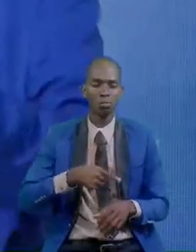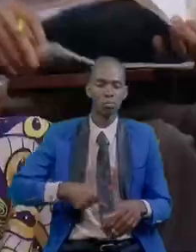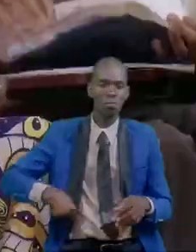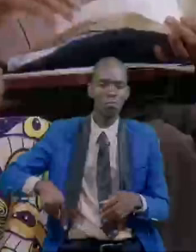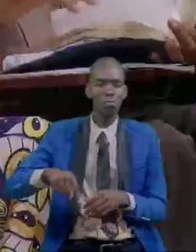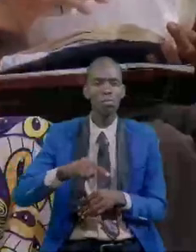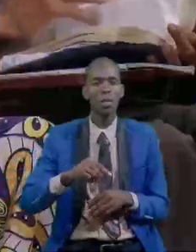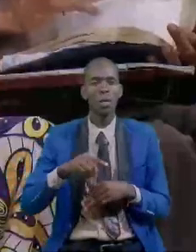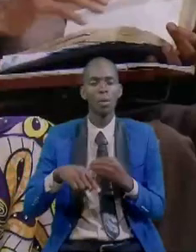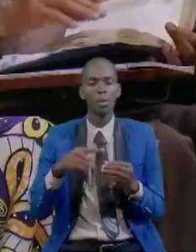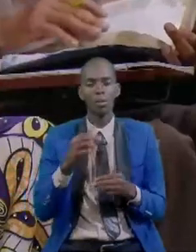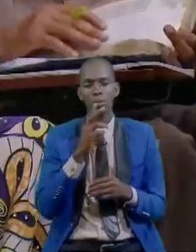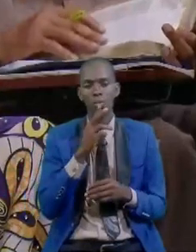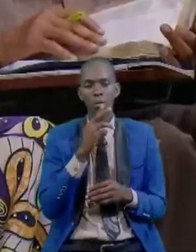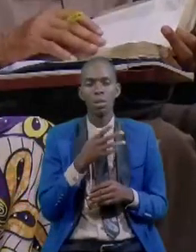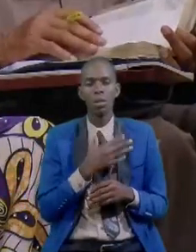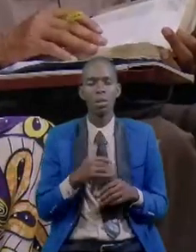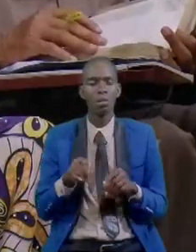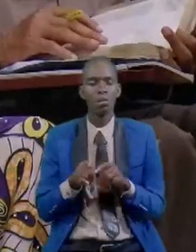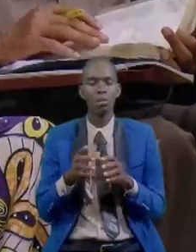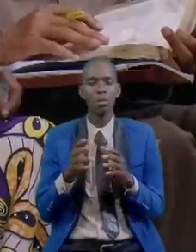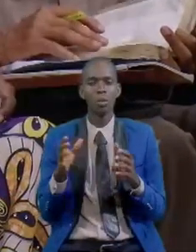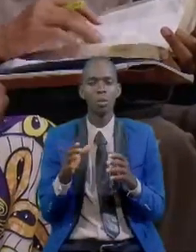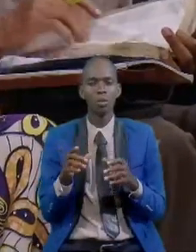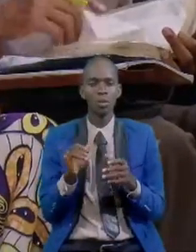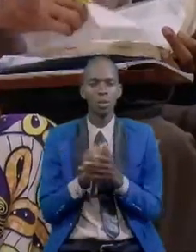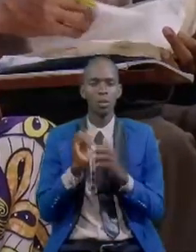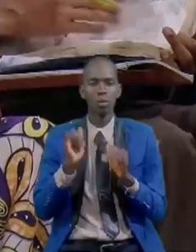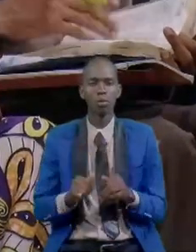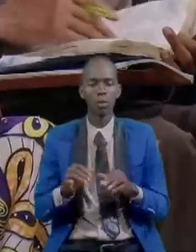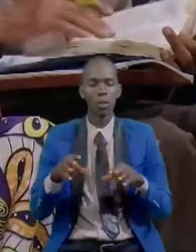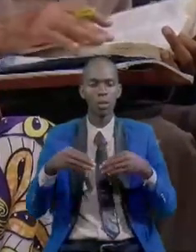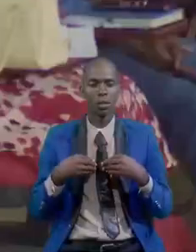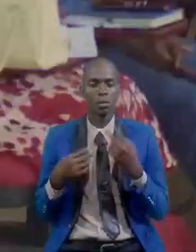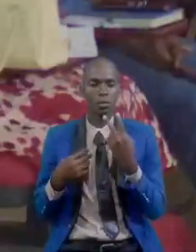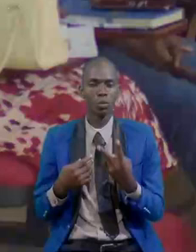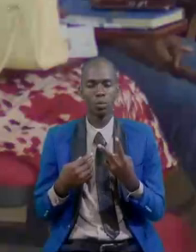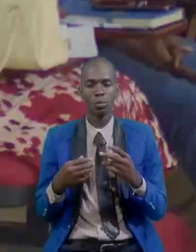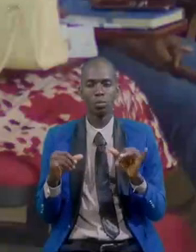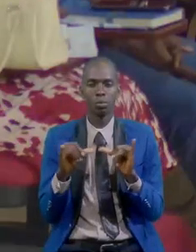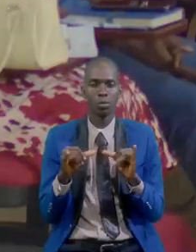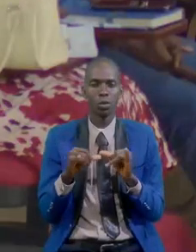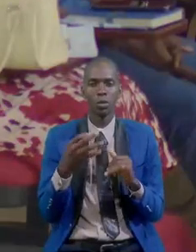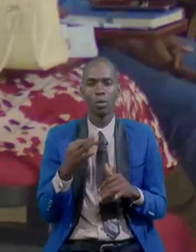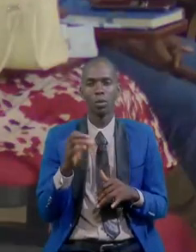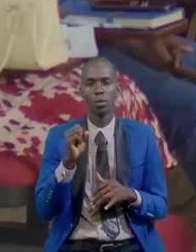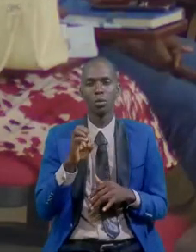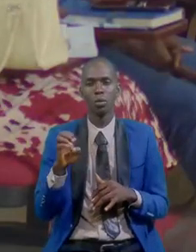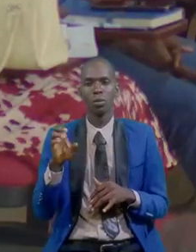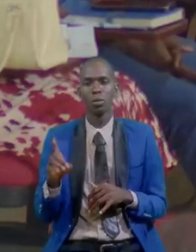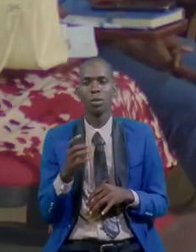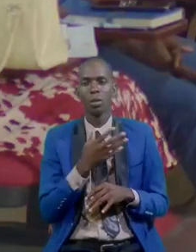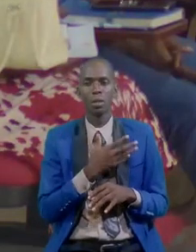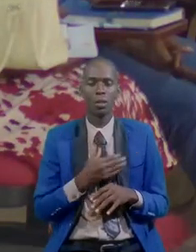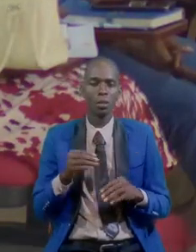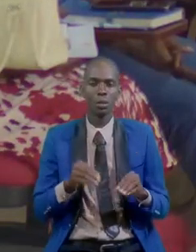de l'autel un fossé de la capacité de 2 mesures de semences. Verset 31,